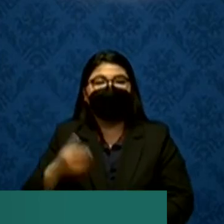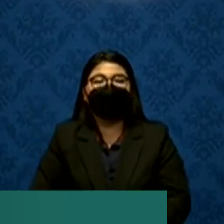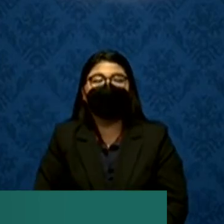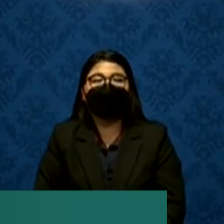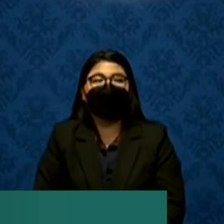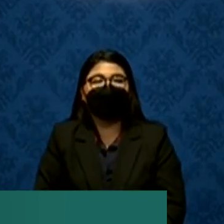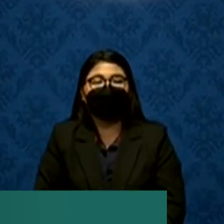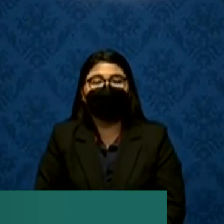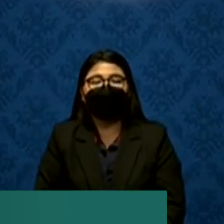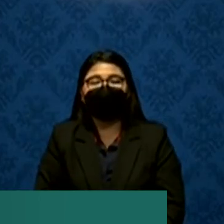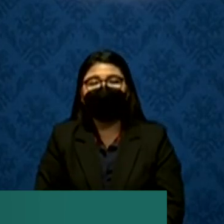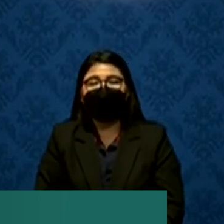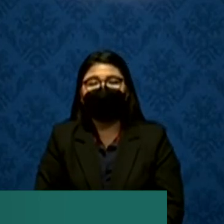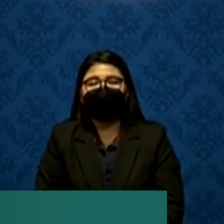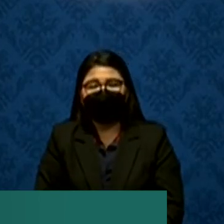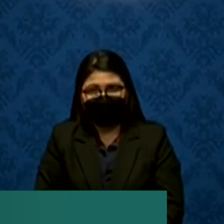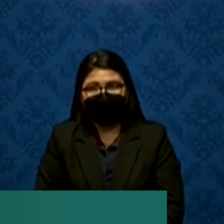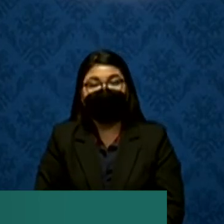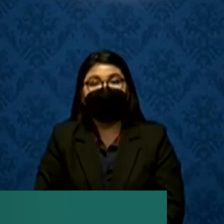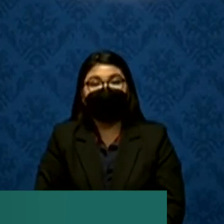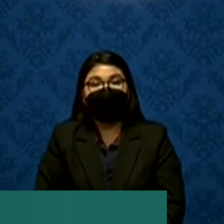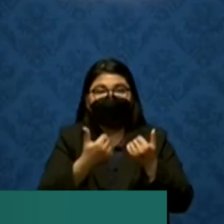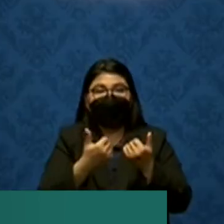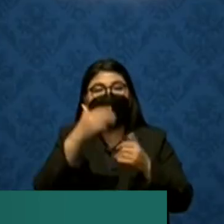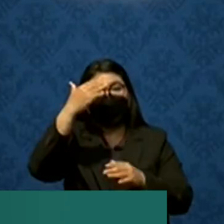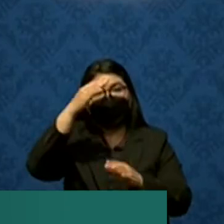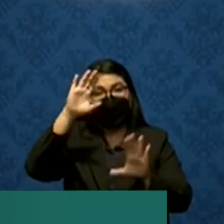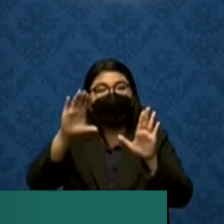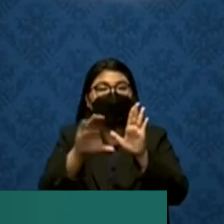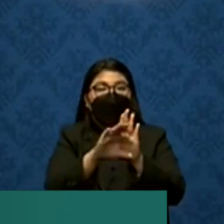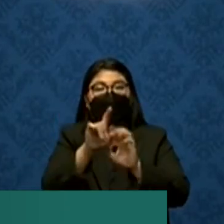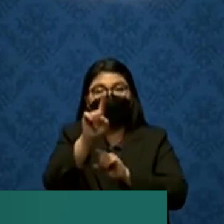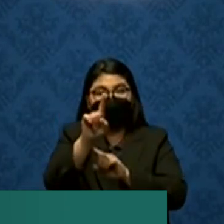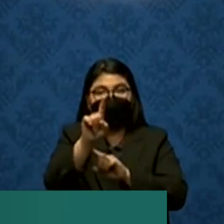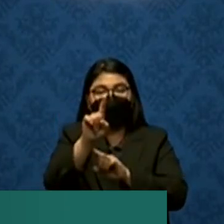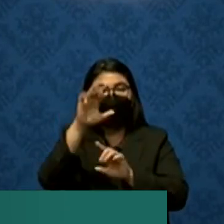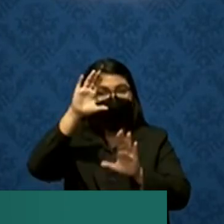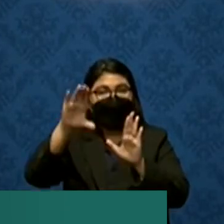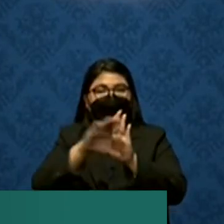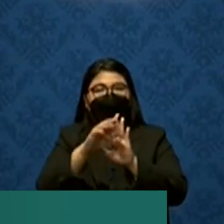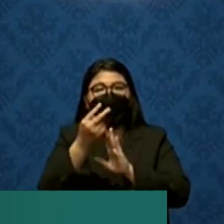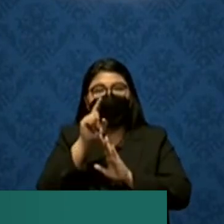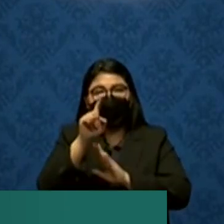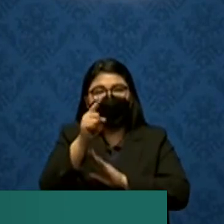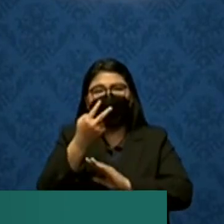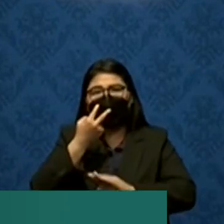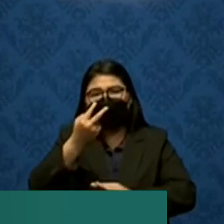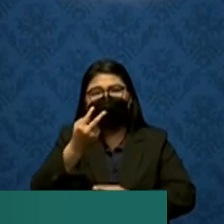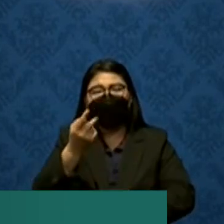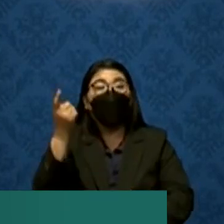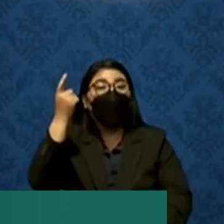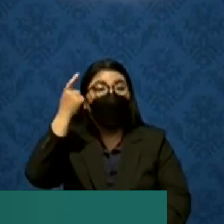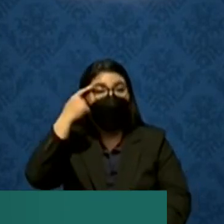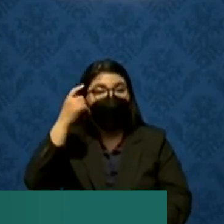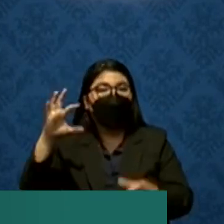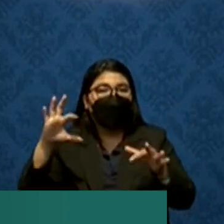ครับใน EEC ทั้งหมดเนี่ยมันเป็นเรื่องใหญ่นะครับแล้วก็เป็นเรื่องที่เกี่ยวข้องกับนิคมอุตสาหกรรมโรงงานอุตสาห